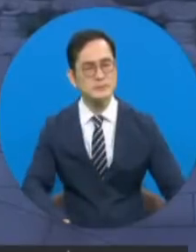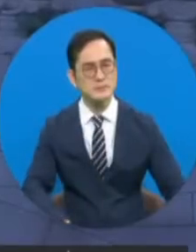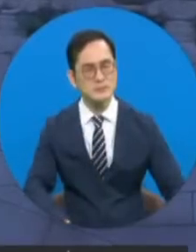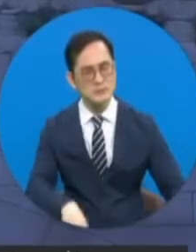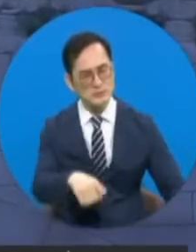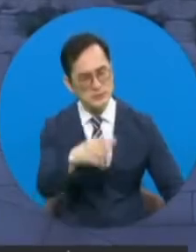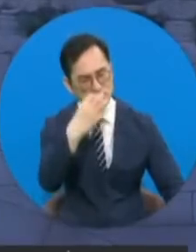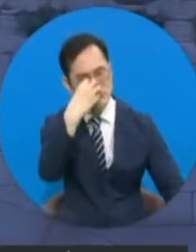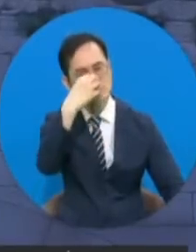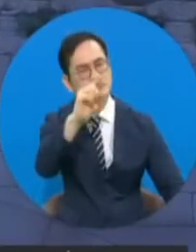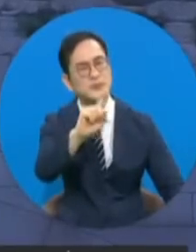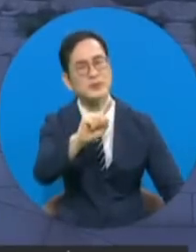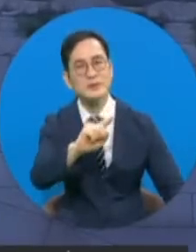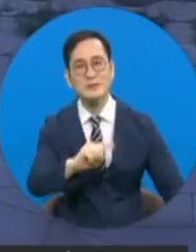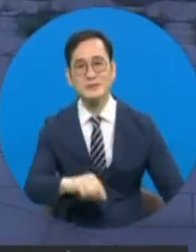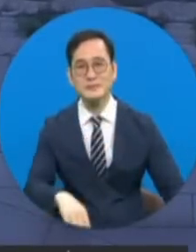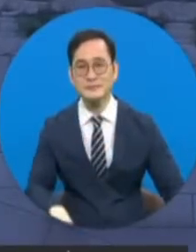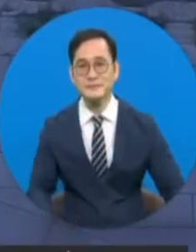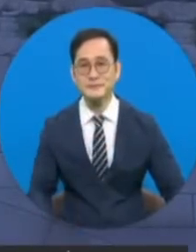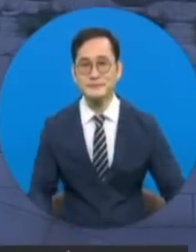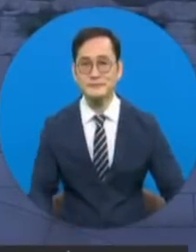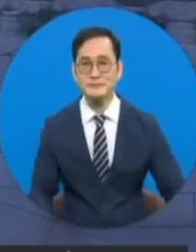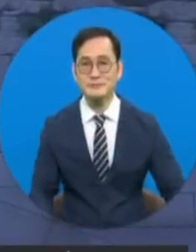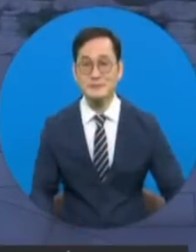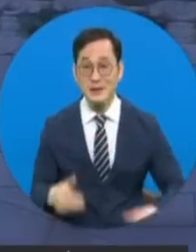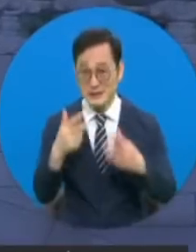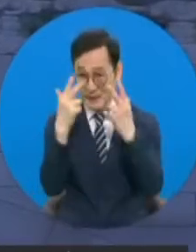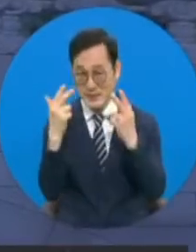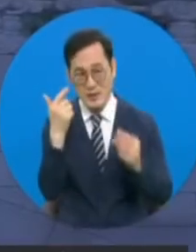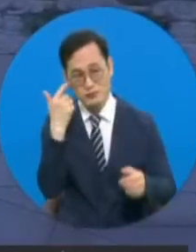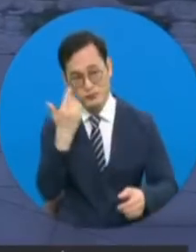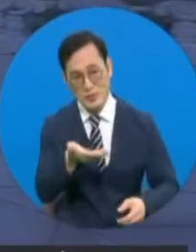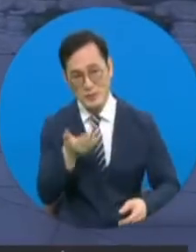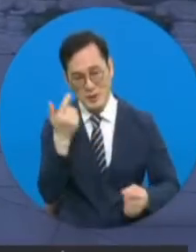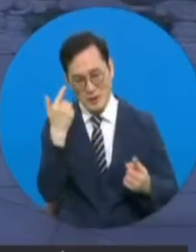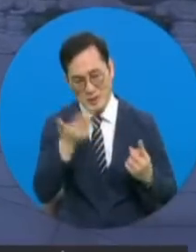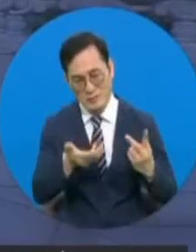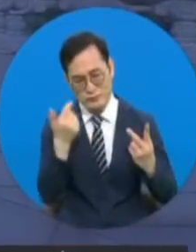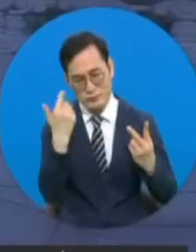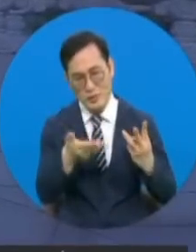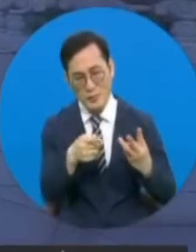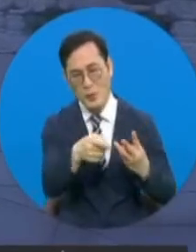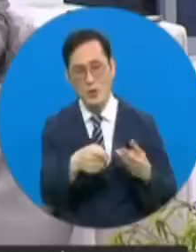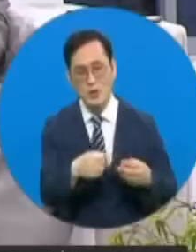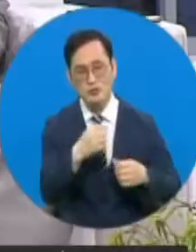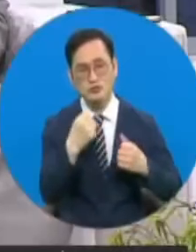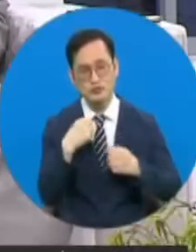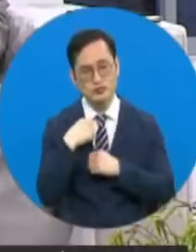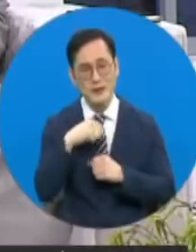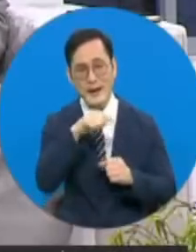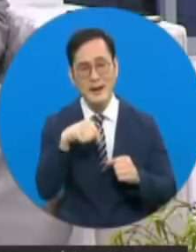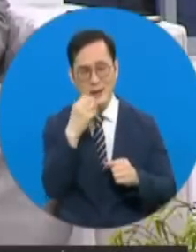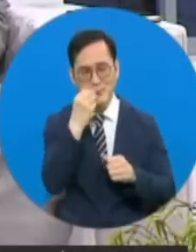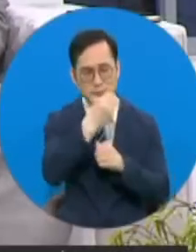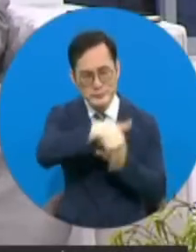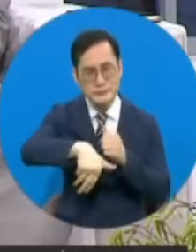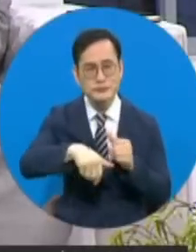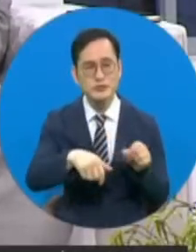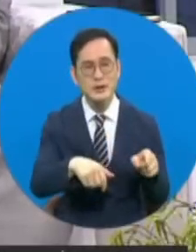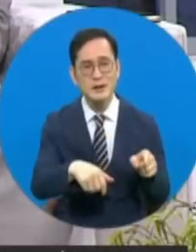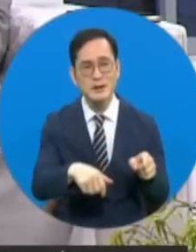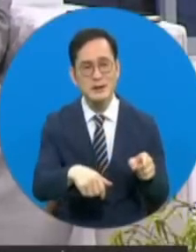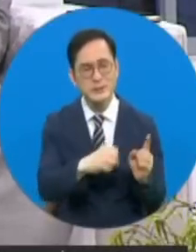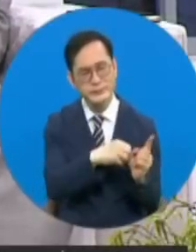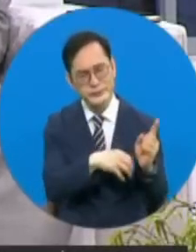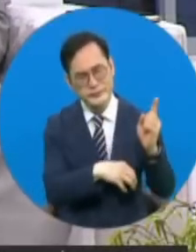지도부시잖아요 이재명 대표가 계속 제 차 3차 물었던게 군의 인제 탄약 비축약인데 이거를